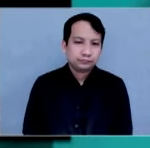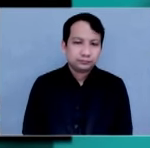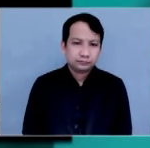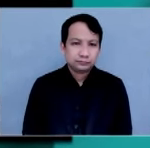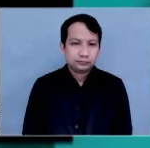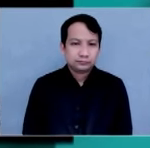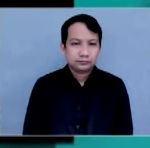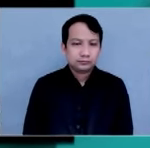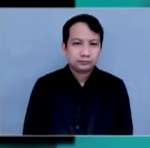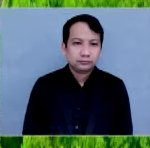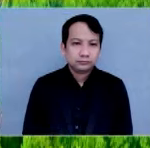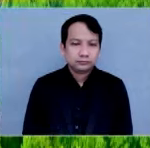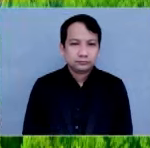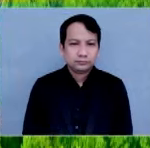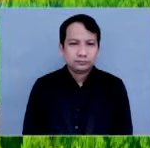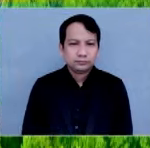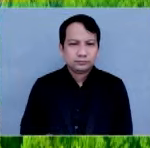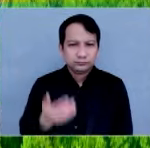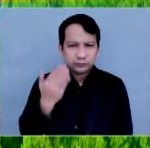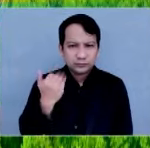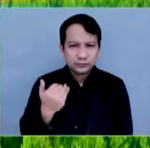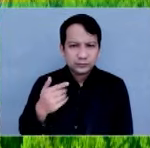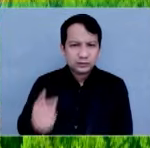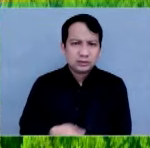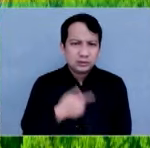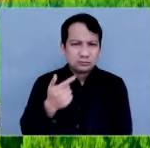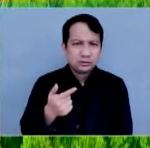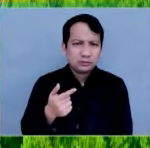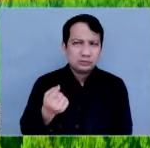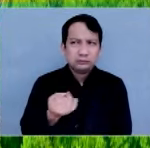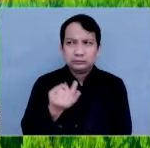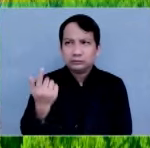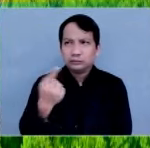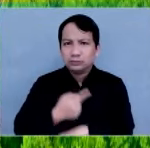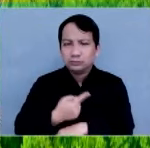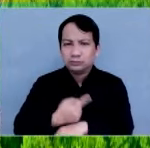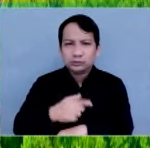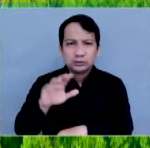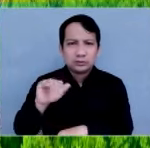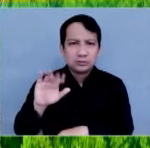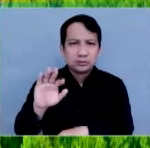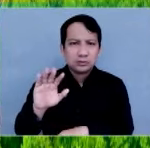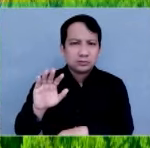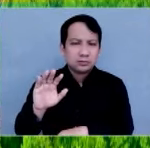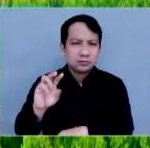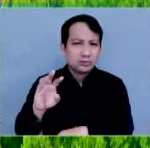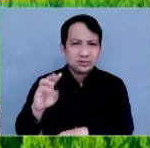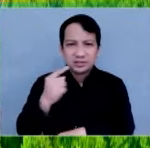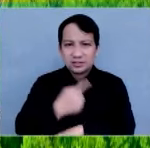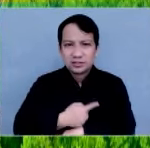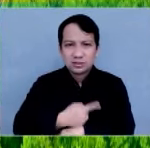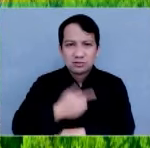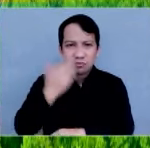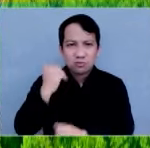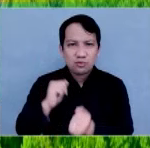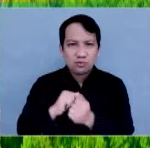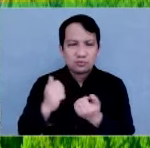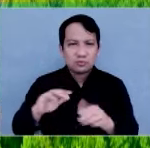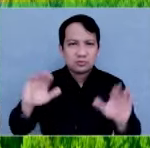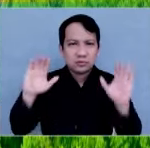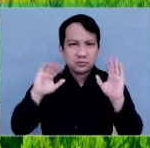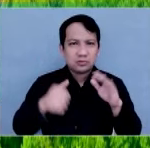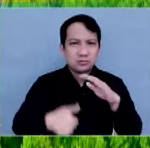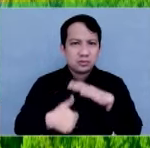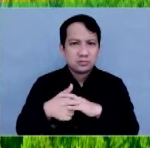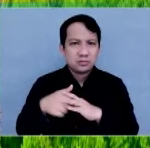po. Pero bakit po kaya tumagal, na inabot po ng binanggit nyo 16 days bago po sumuko or lumabas